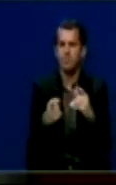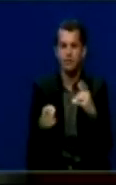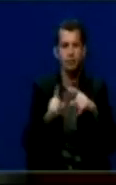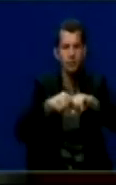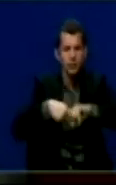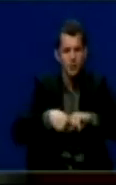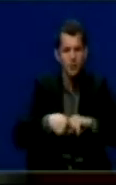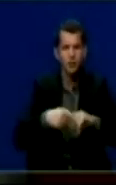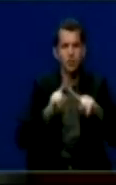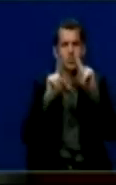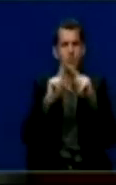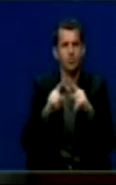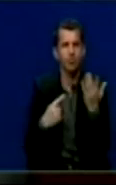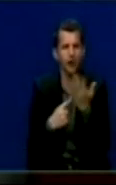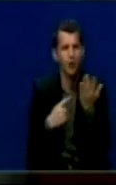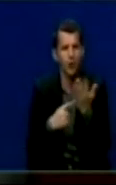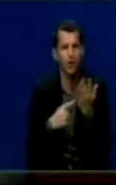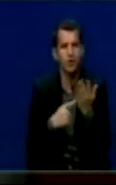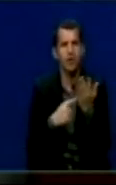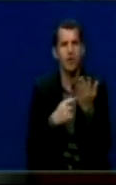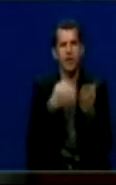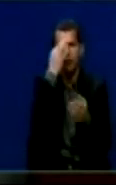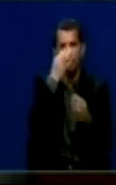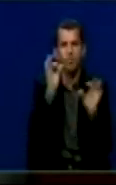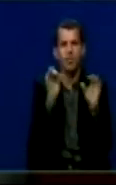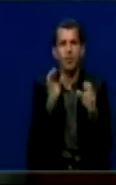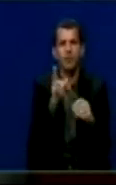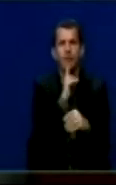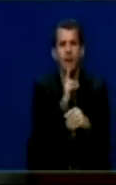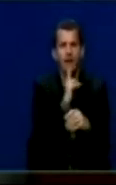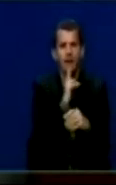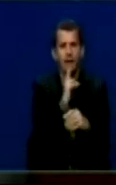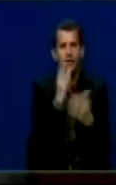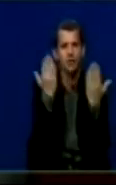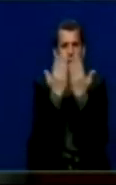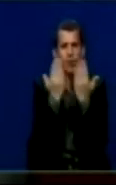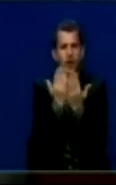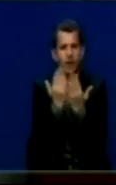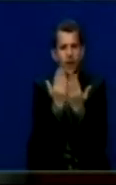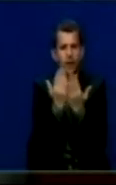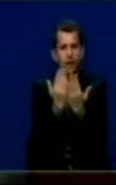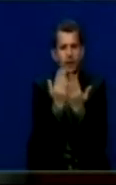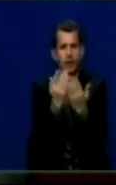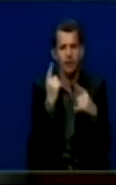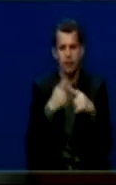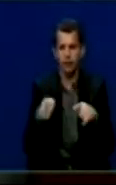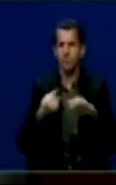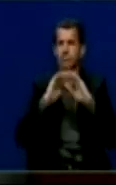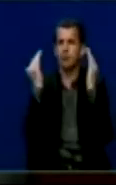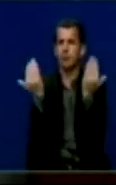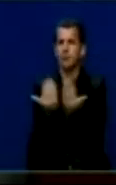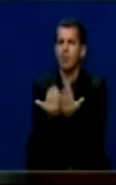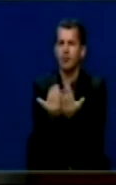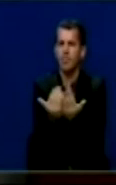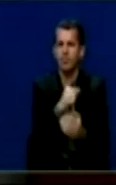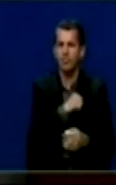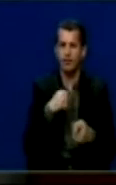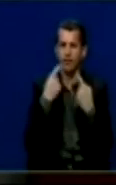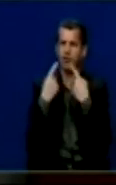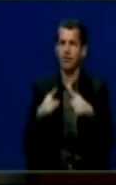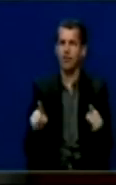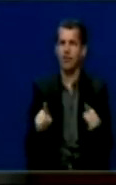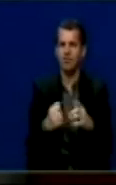ndërsa teknologjia informative është në dispozicion vetëm një numër të kufizuar shkollash dhe atë vetëm në formë të kabineteve të dedikuara për lëndë të